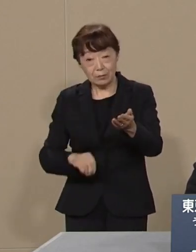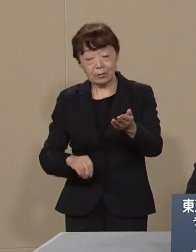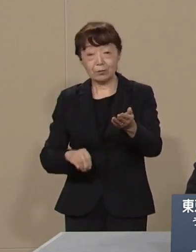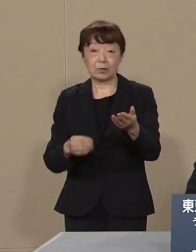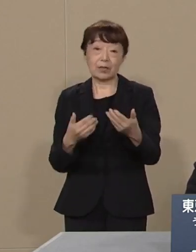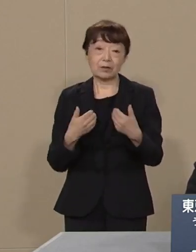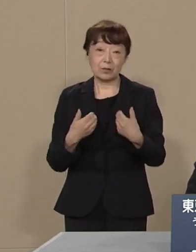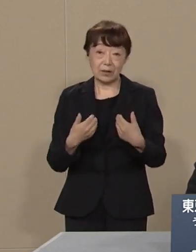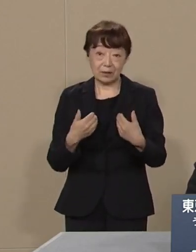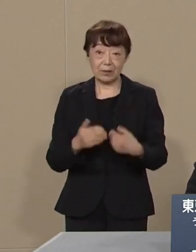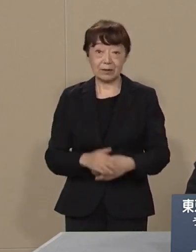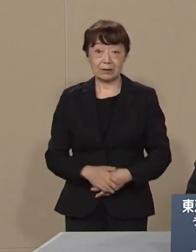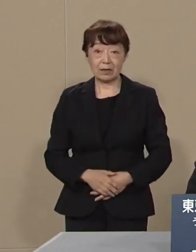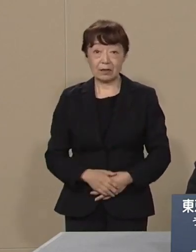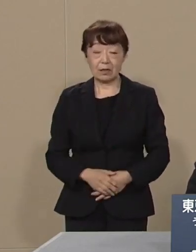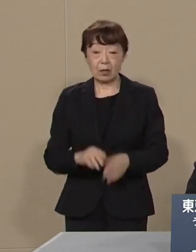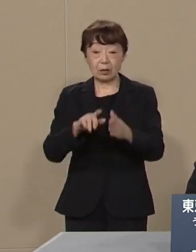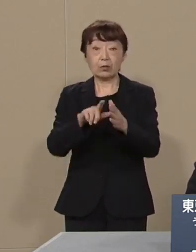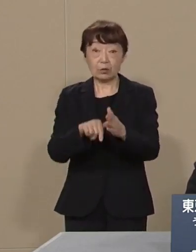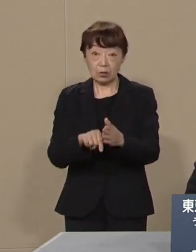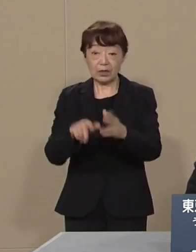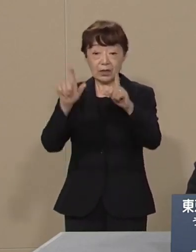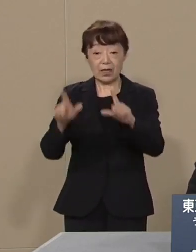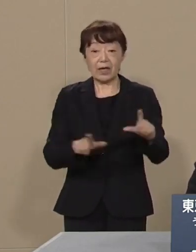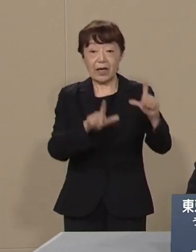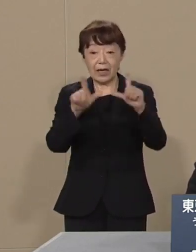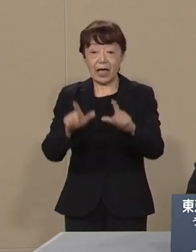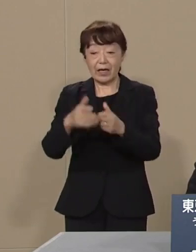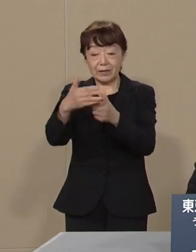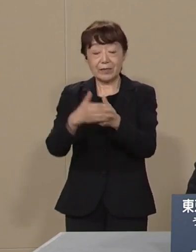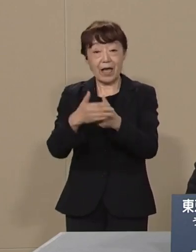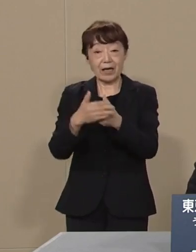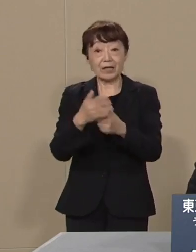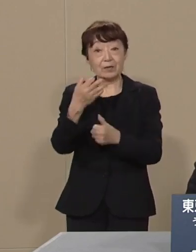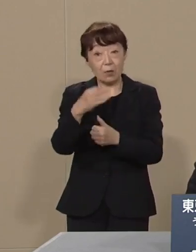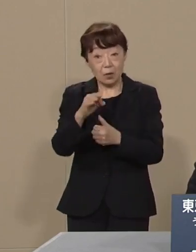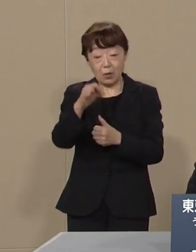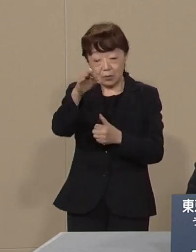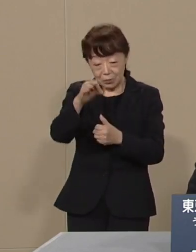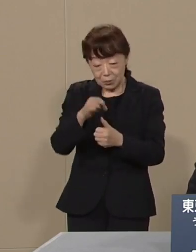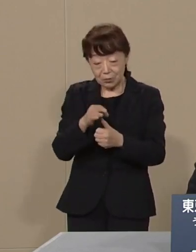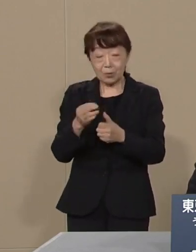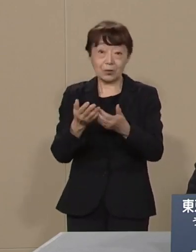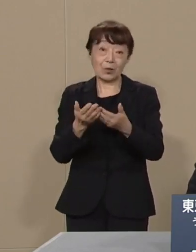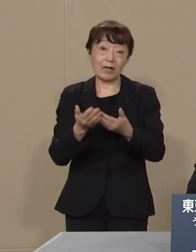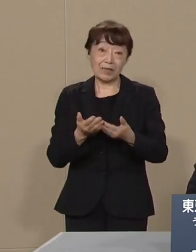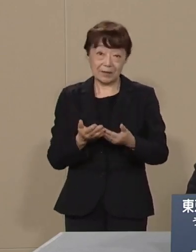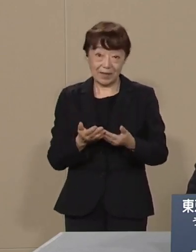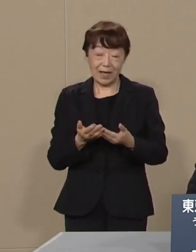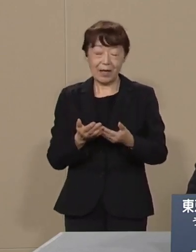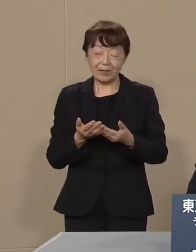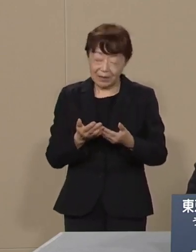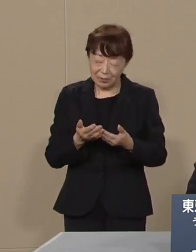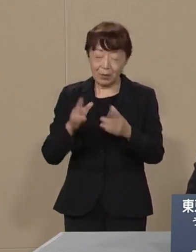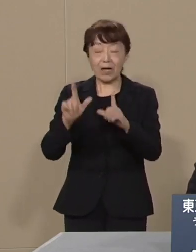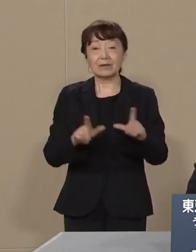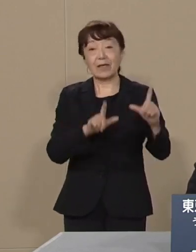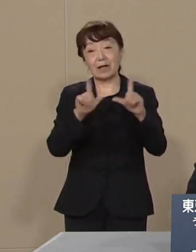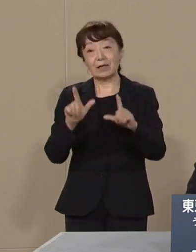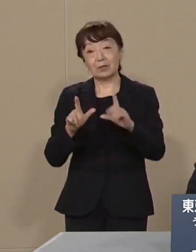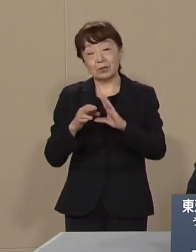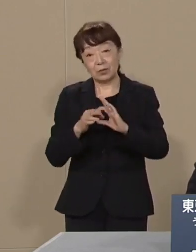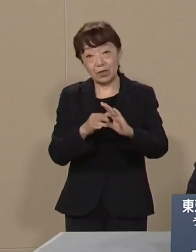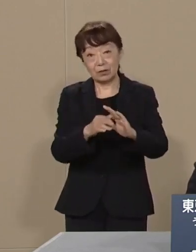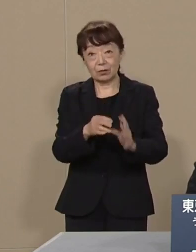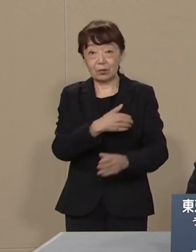ましたその時生活保護これが受給され何とか食いつないだと